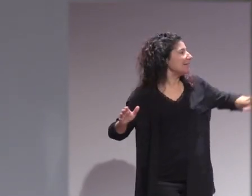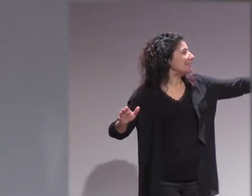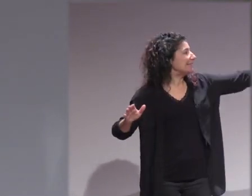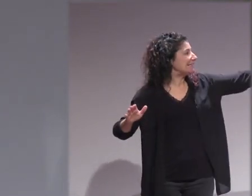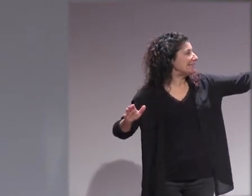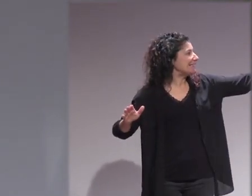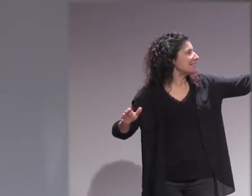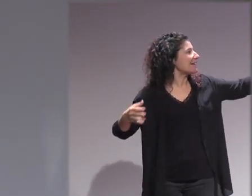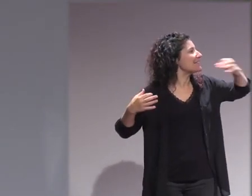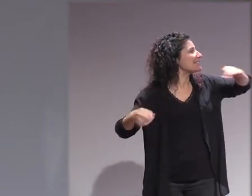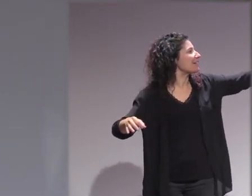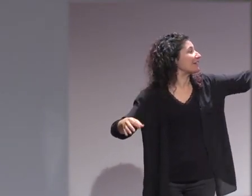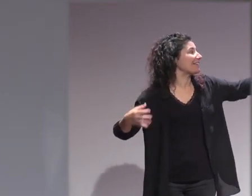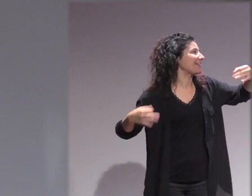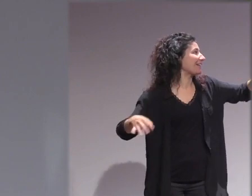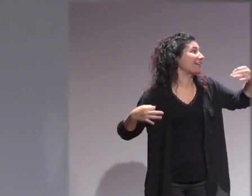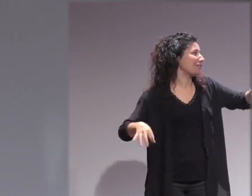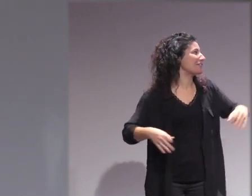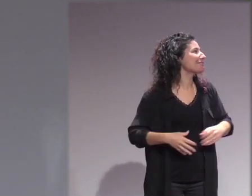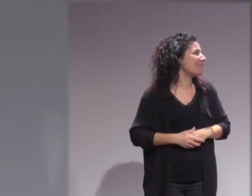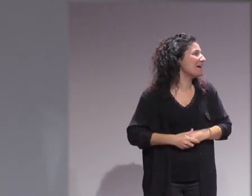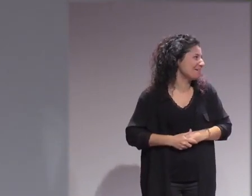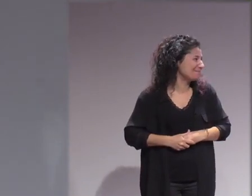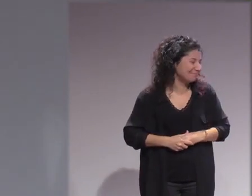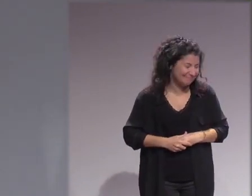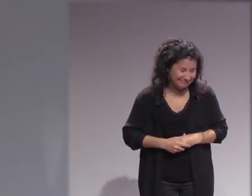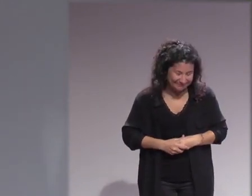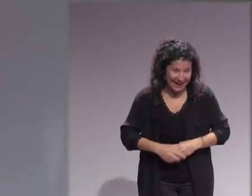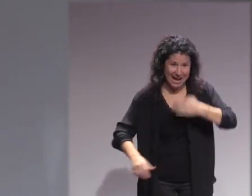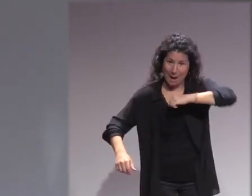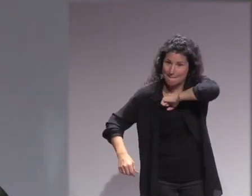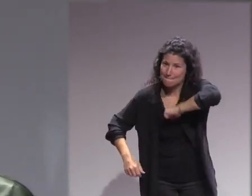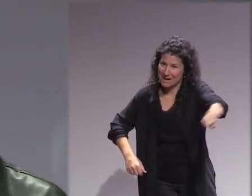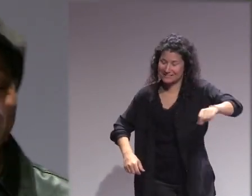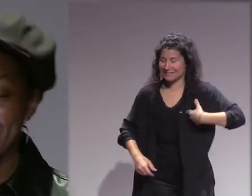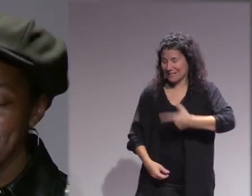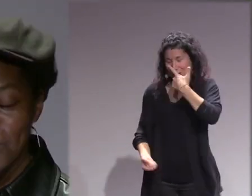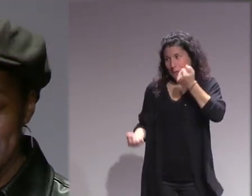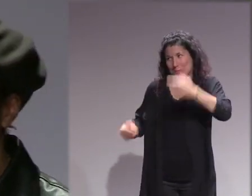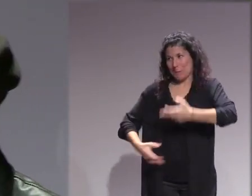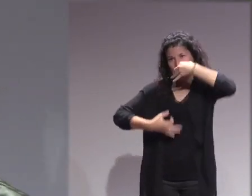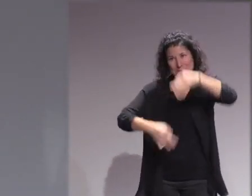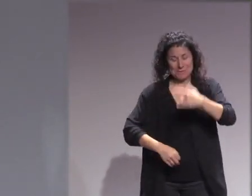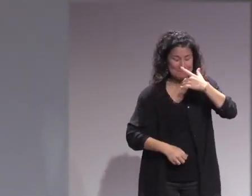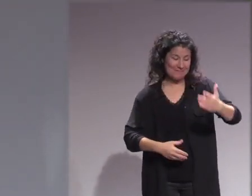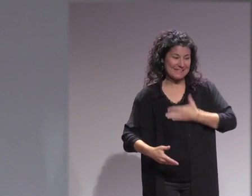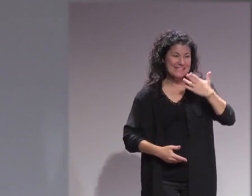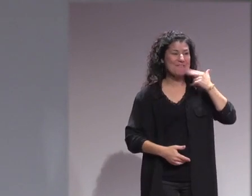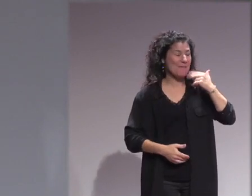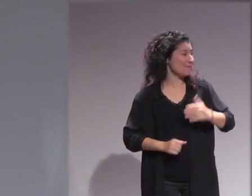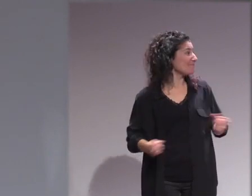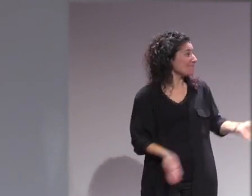disant « Est-ce que vous avez bien conscience qu'un beau bébé noir ?» Oh, pardon. Je savais que j'allais le faire. C'est mon défaut.